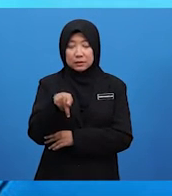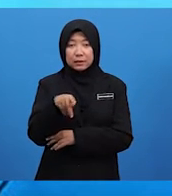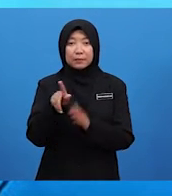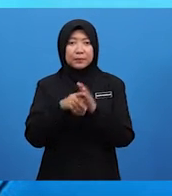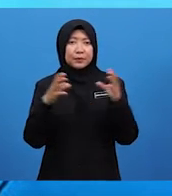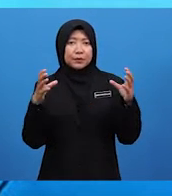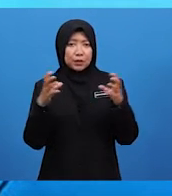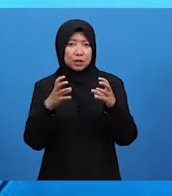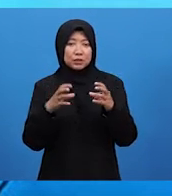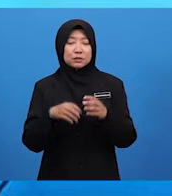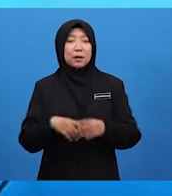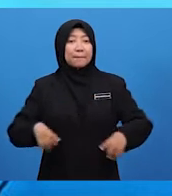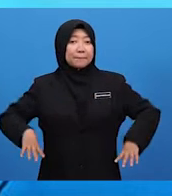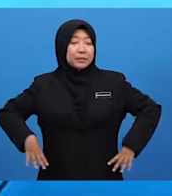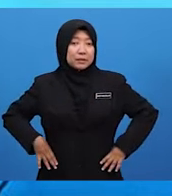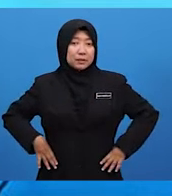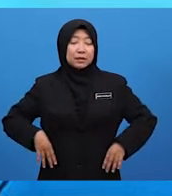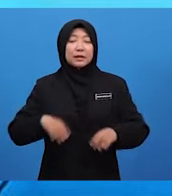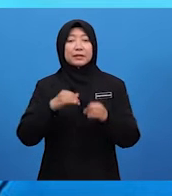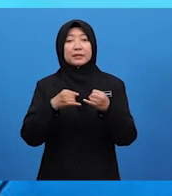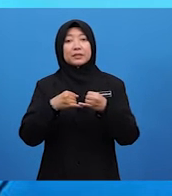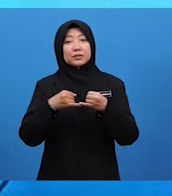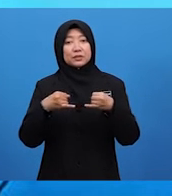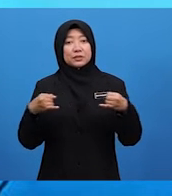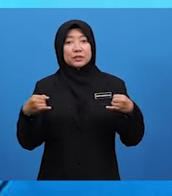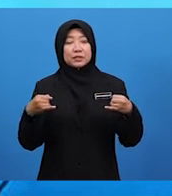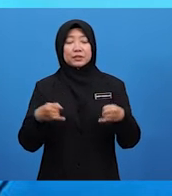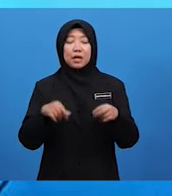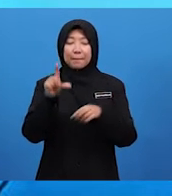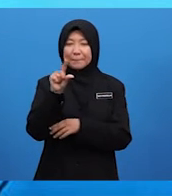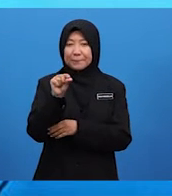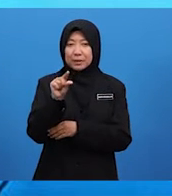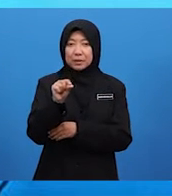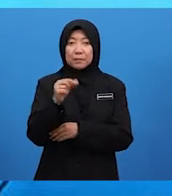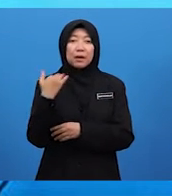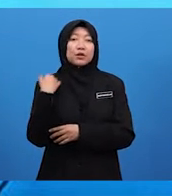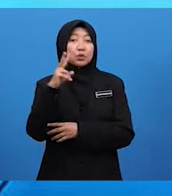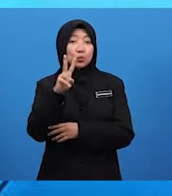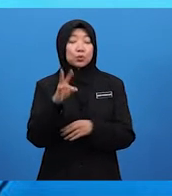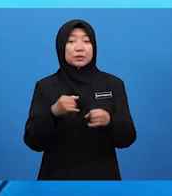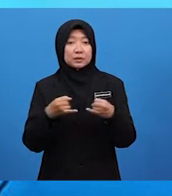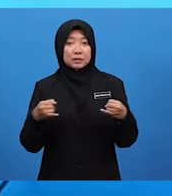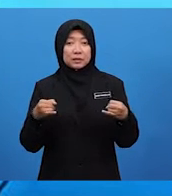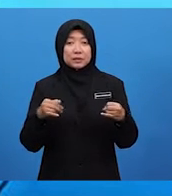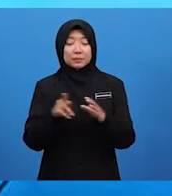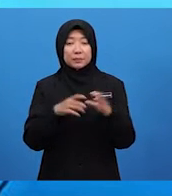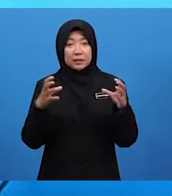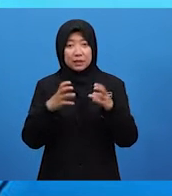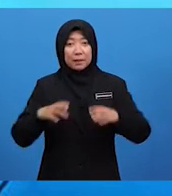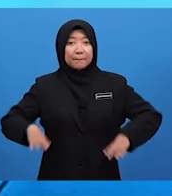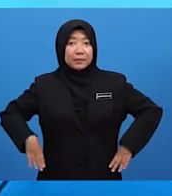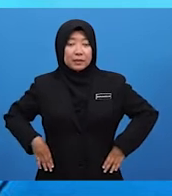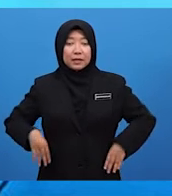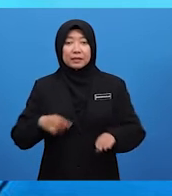pengeras pinggang yang murid-murid pilih adalah jenis bergam kerana terdapat dua jenis pengeras pinggang yang terdapat di